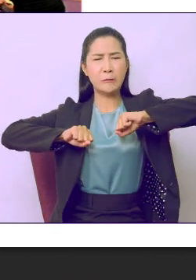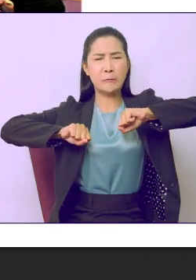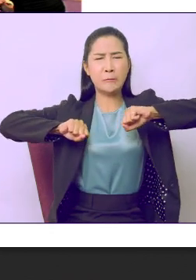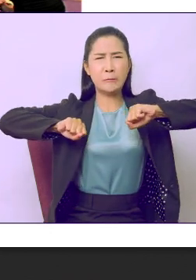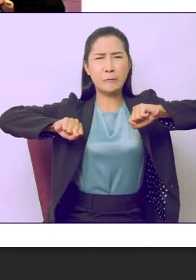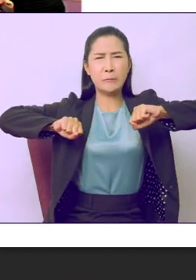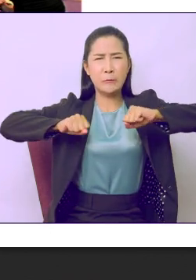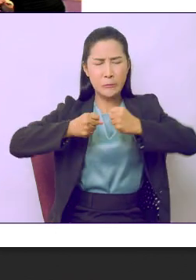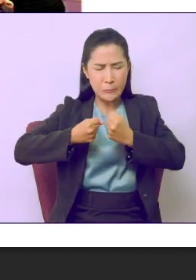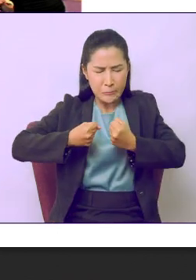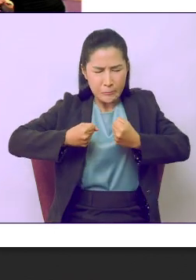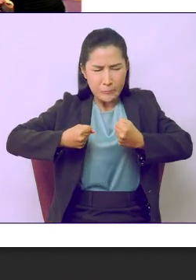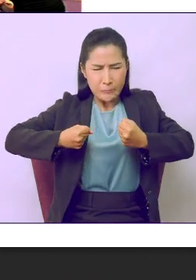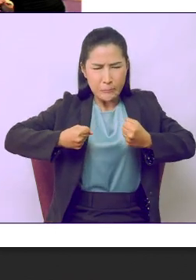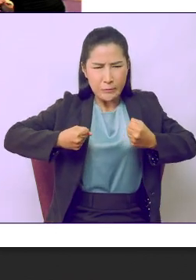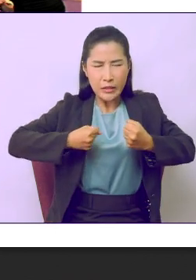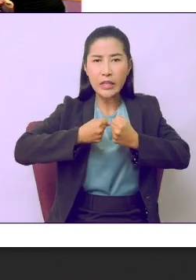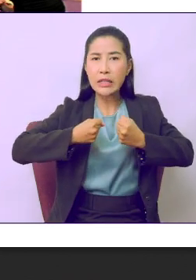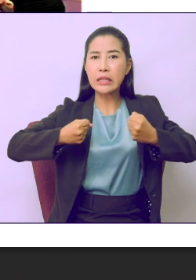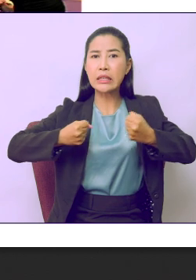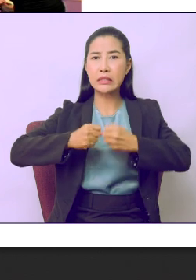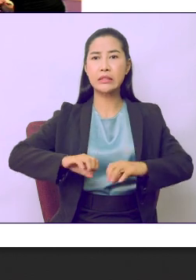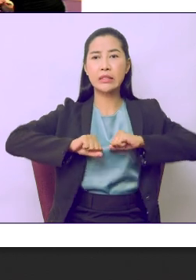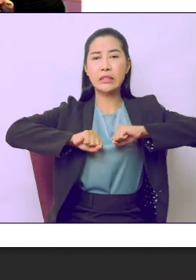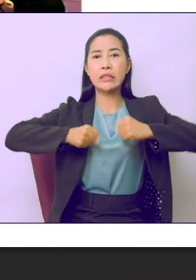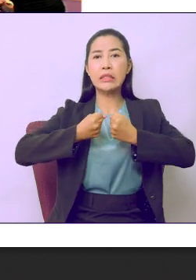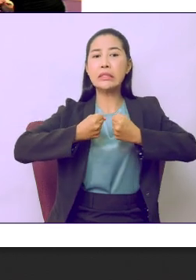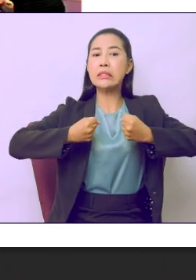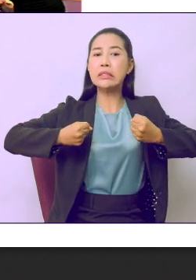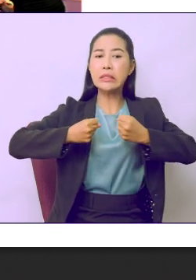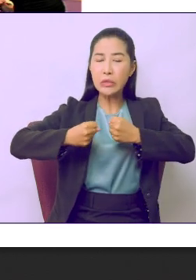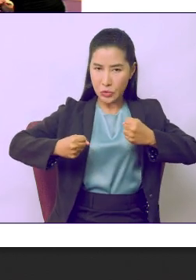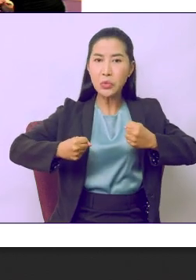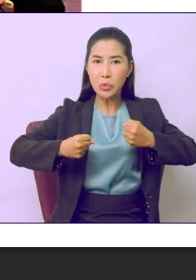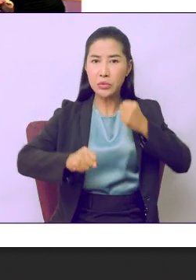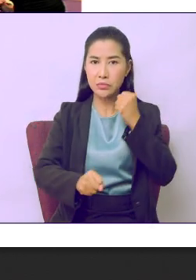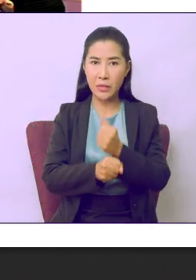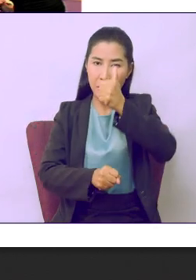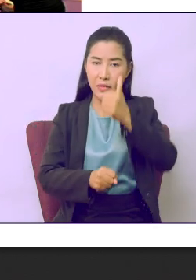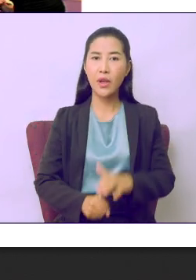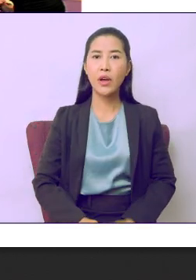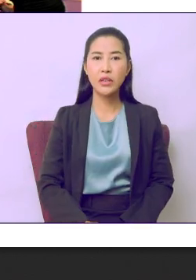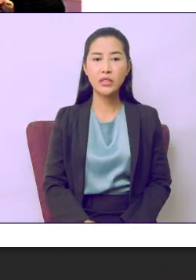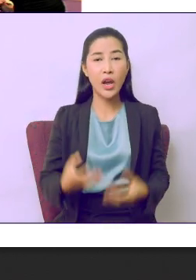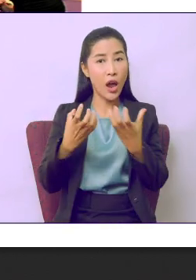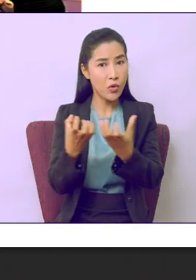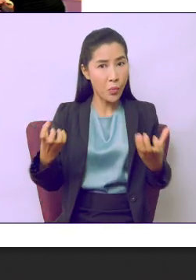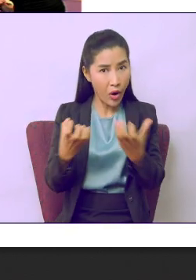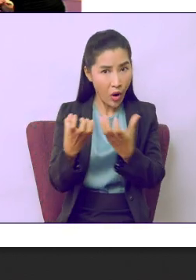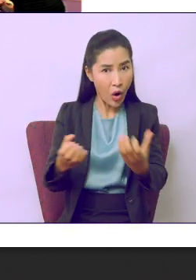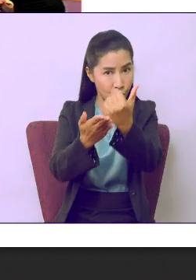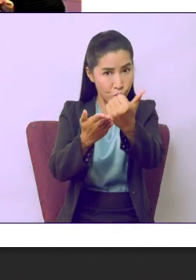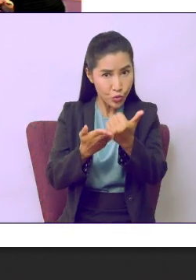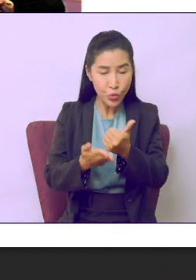เค้าเรียกอะไรแรงต้านนะครับในการที่เขาจะยืดเหยียดนะครับที่กับพื้นปกติออนะครับก็มีชการใช้อุปกรณ์ช่วยนะ